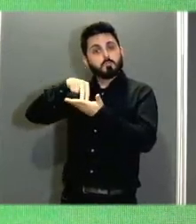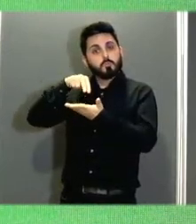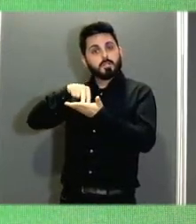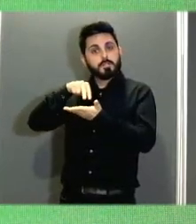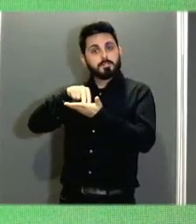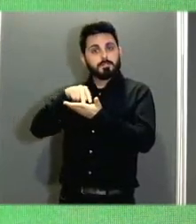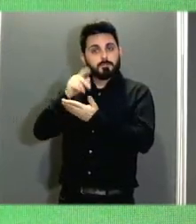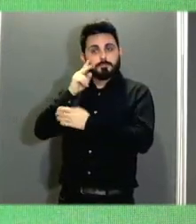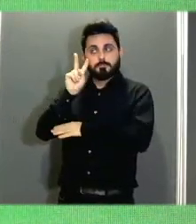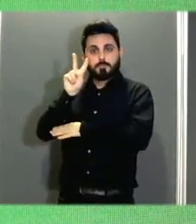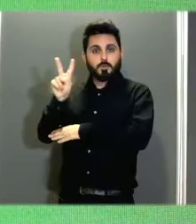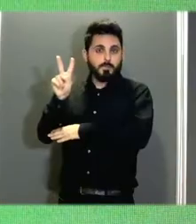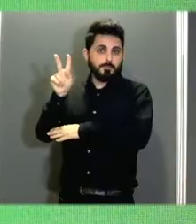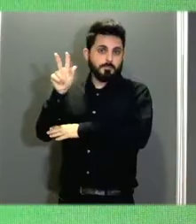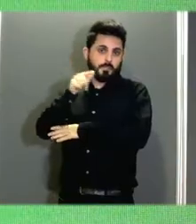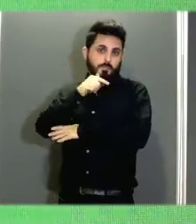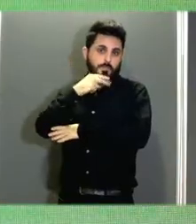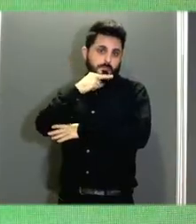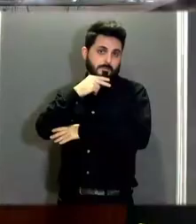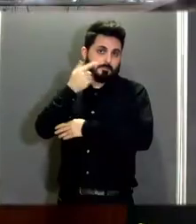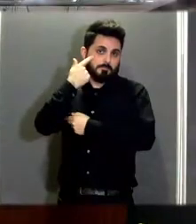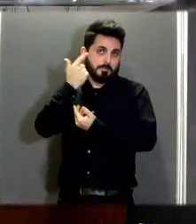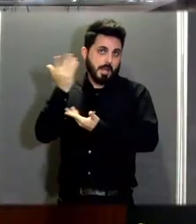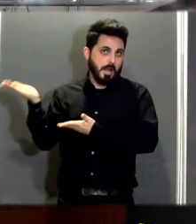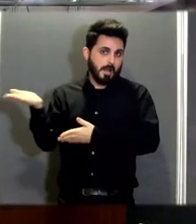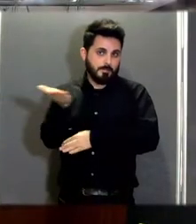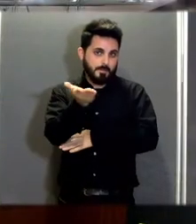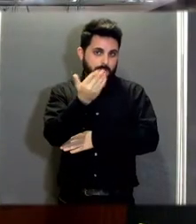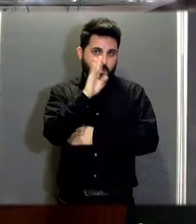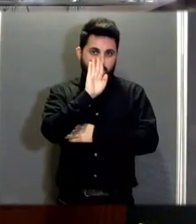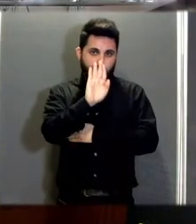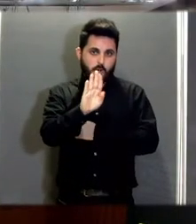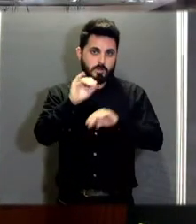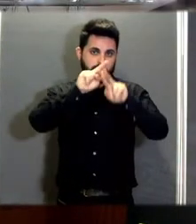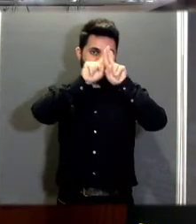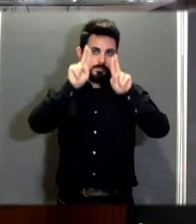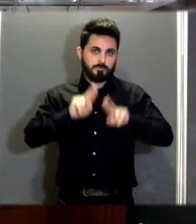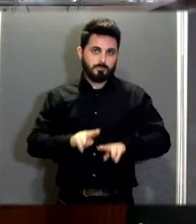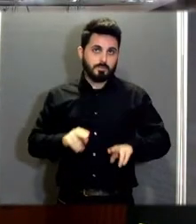dels ponents del front institucional. Veiem-ho.